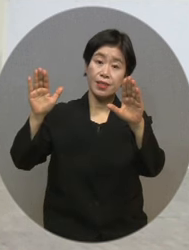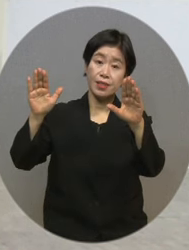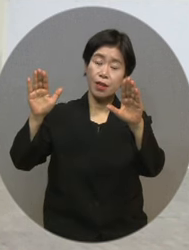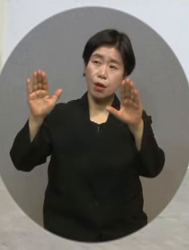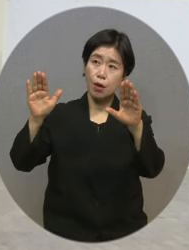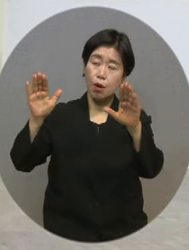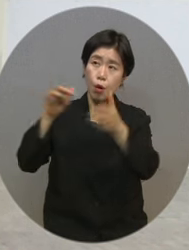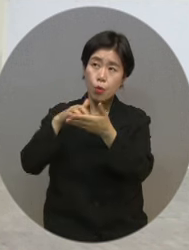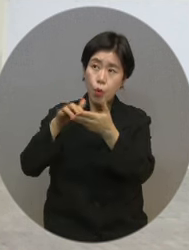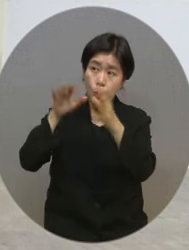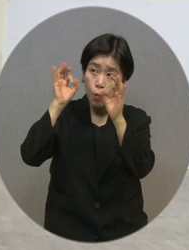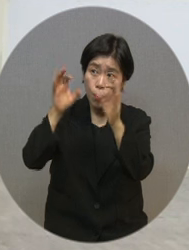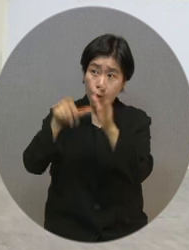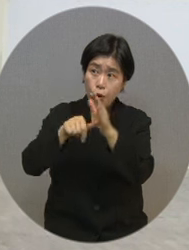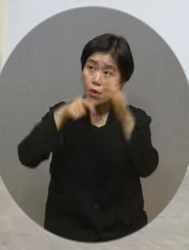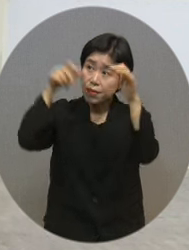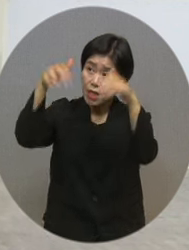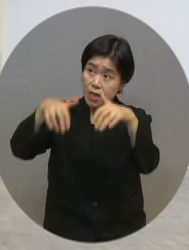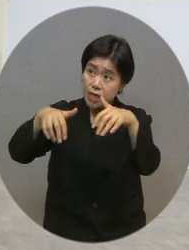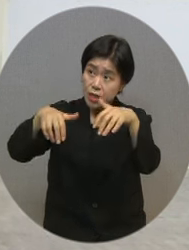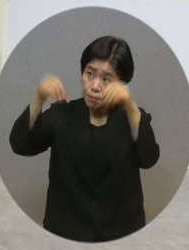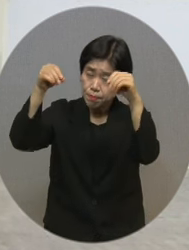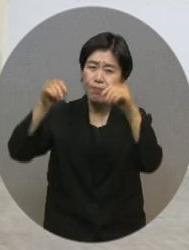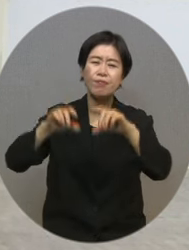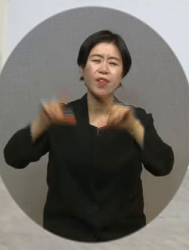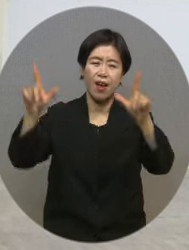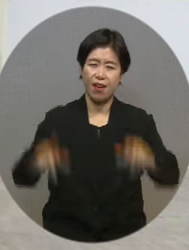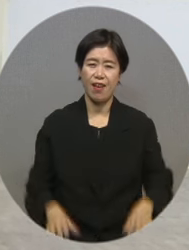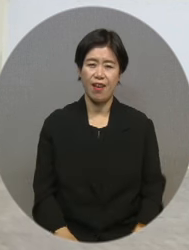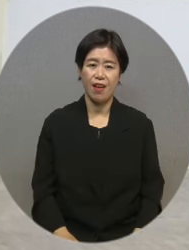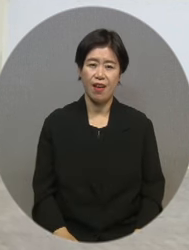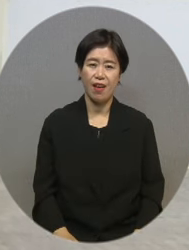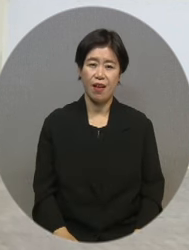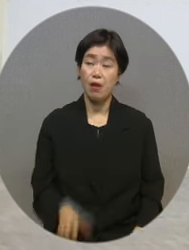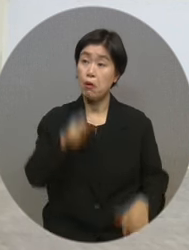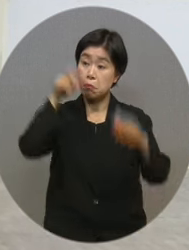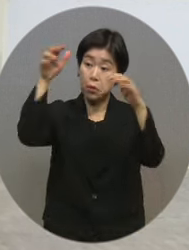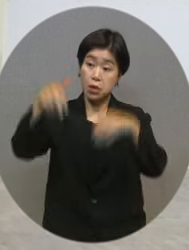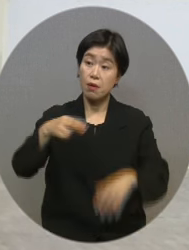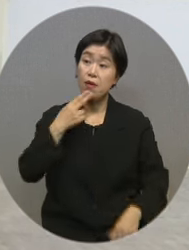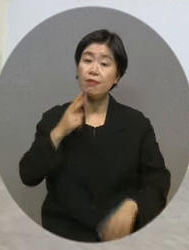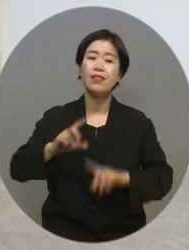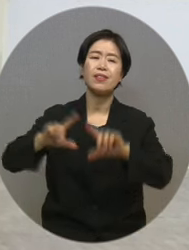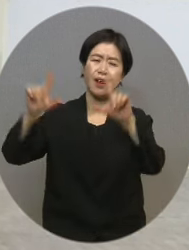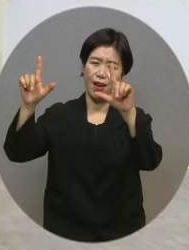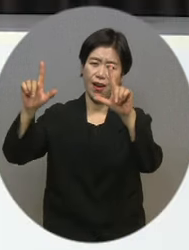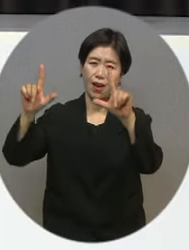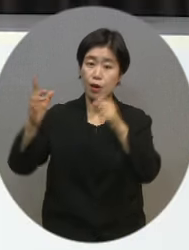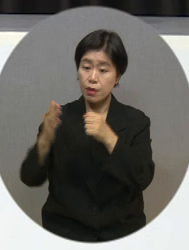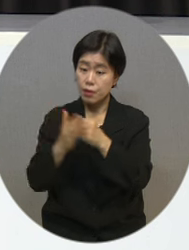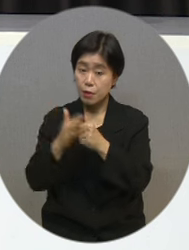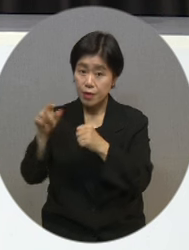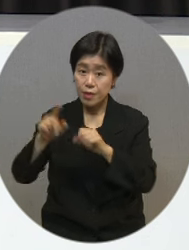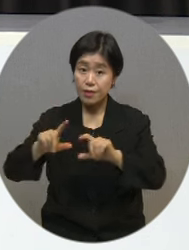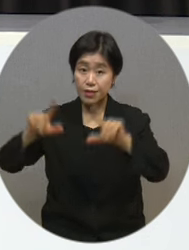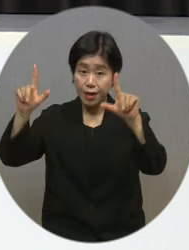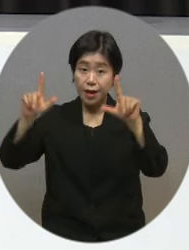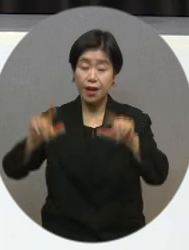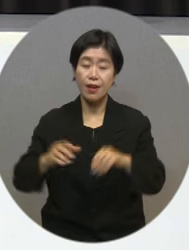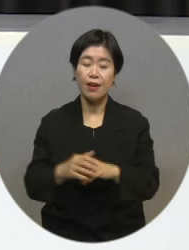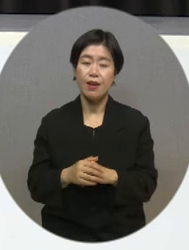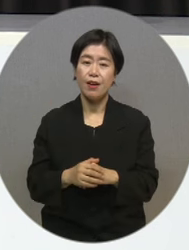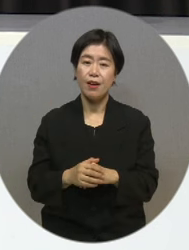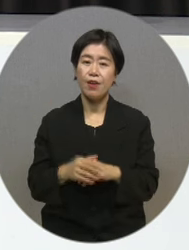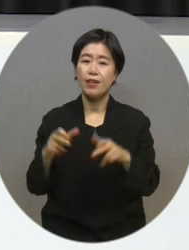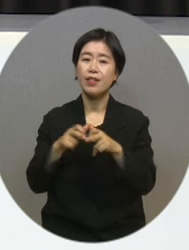날이었대요. 그래서 비가 안 오는 날 장애인의 날을 지정해서 그날은 좀